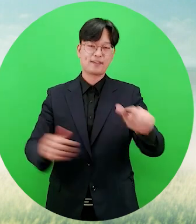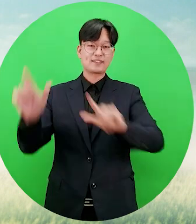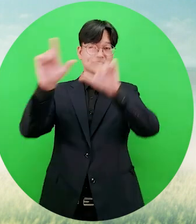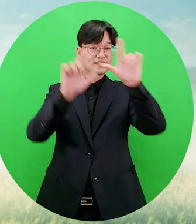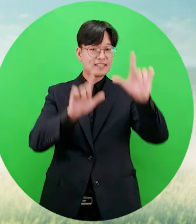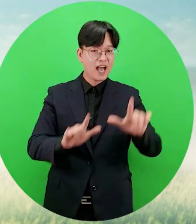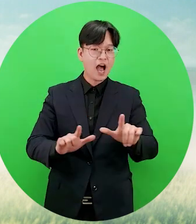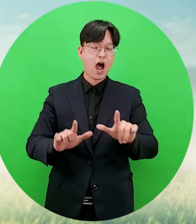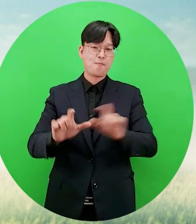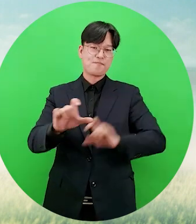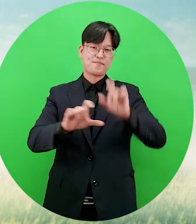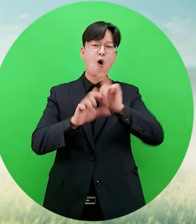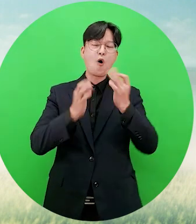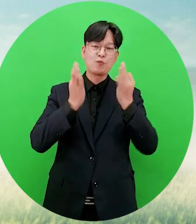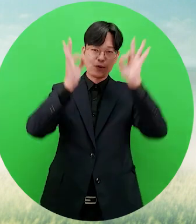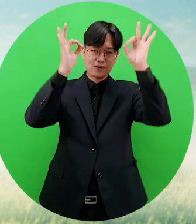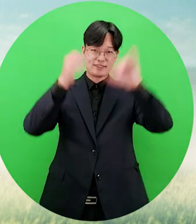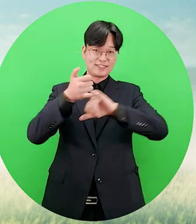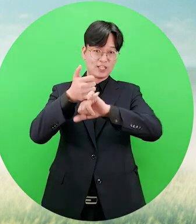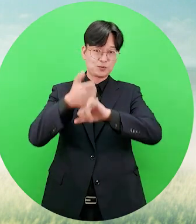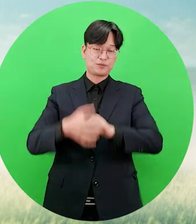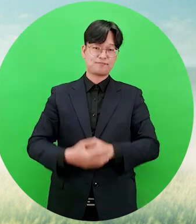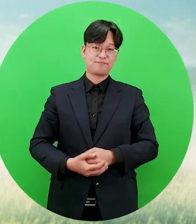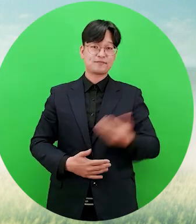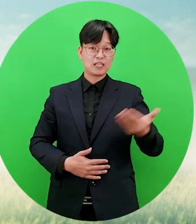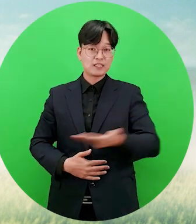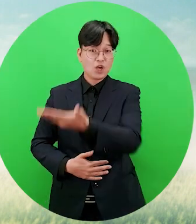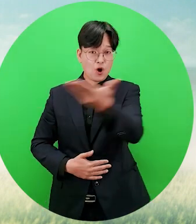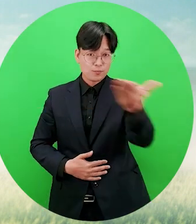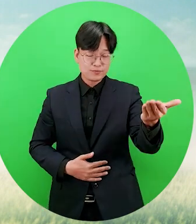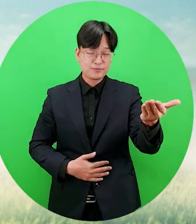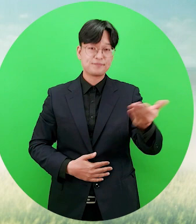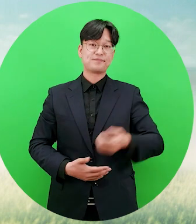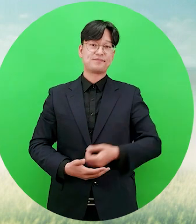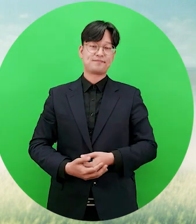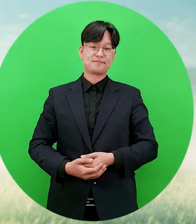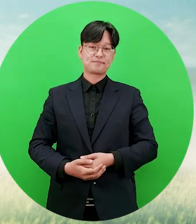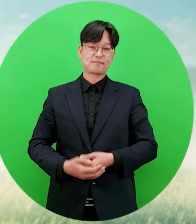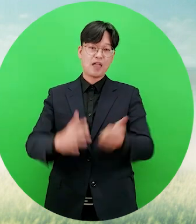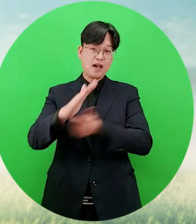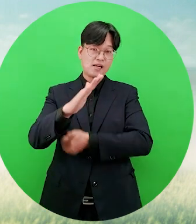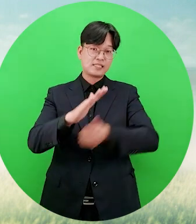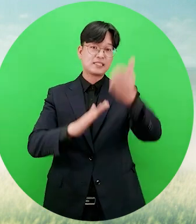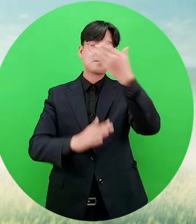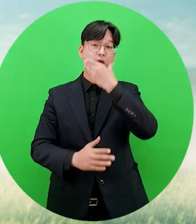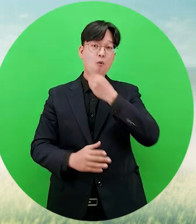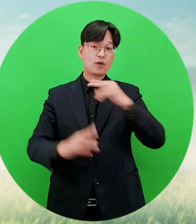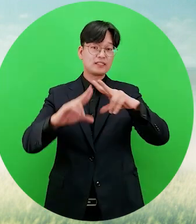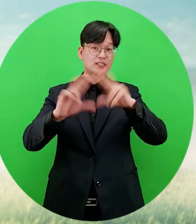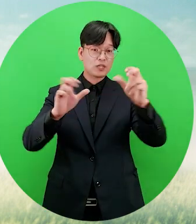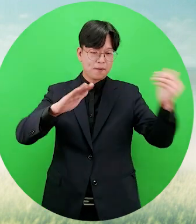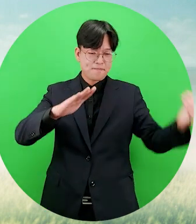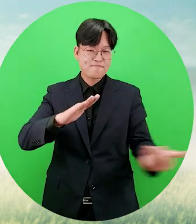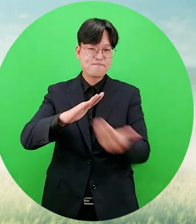수 있도록 더욱 노력하겠습니다. 시민 여러분께서도 희망복지 성남시전을 위해